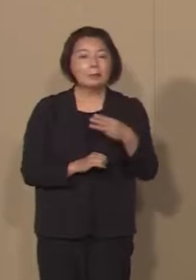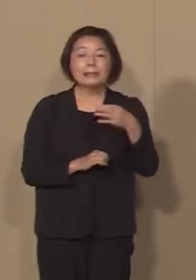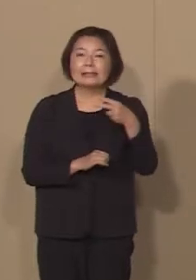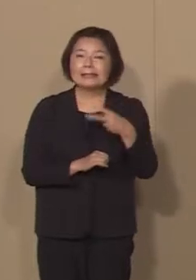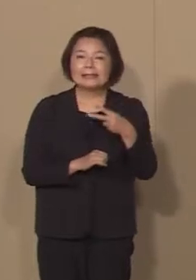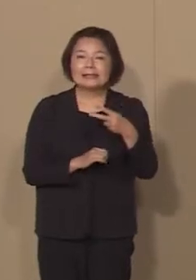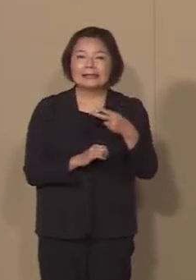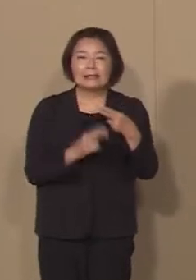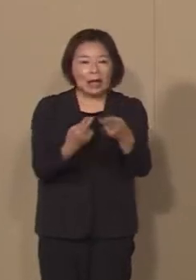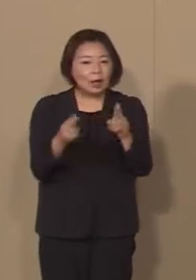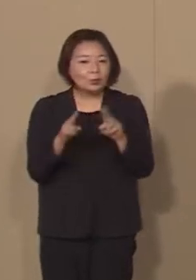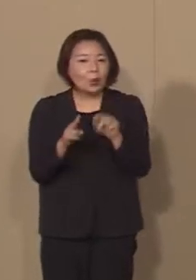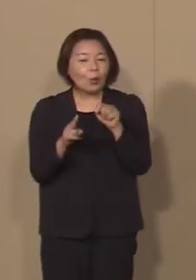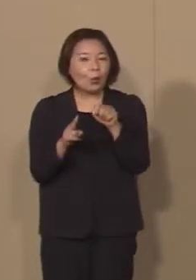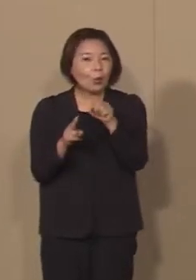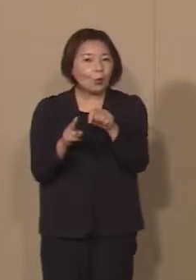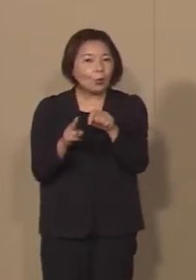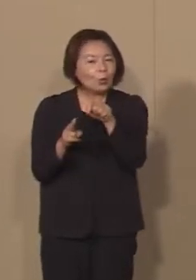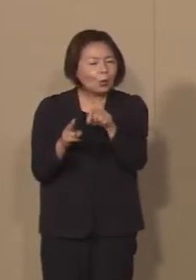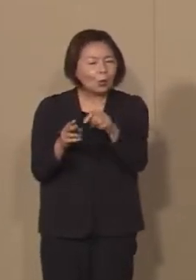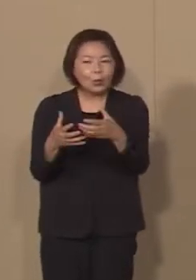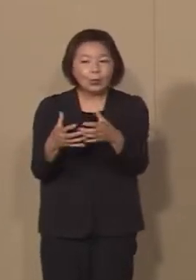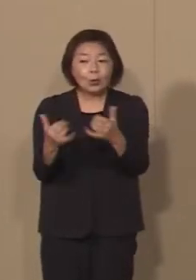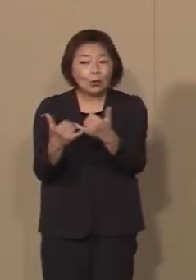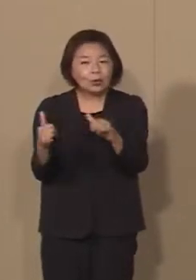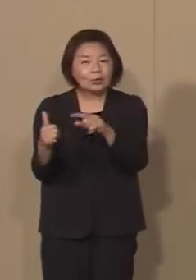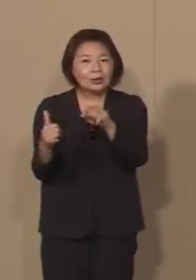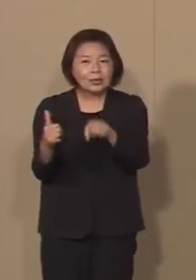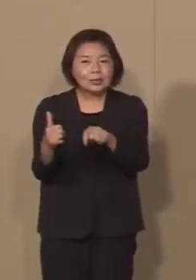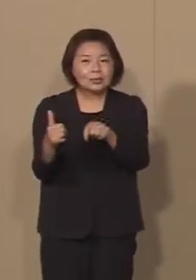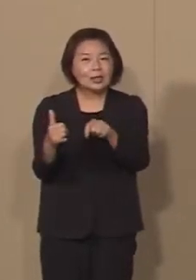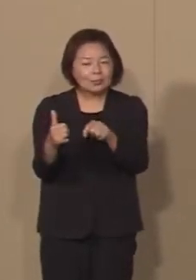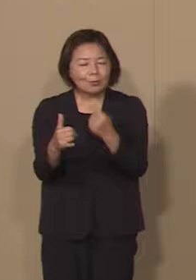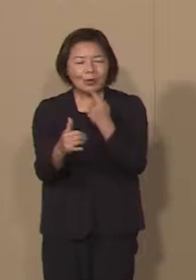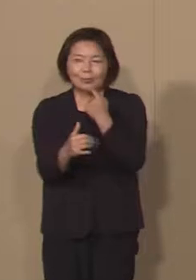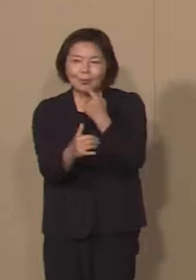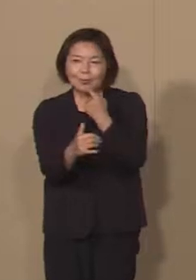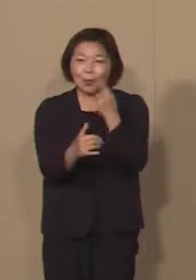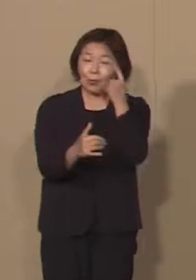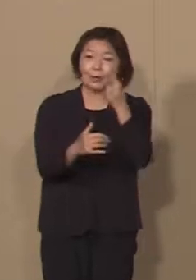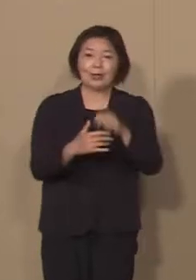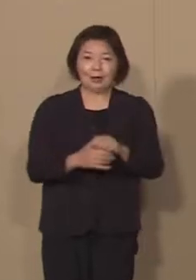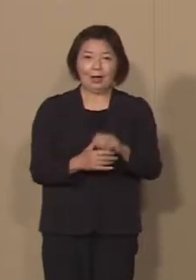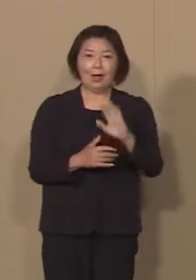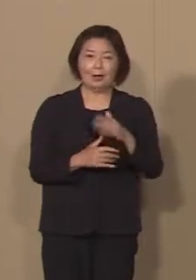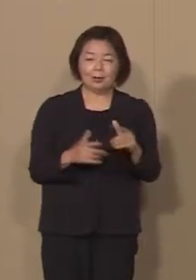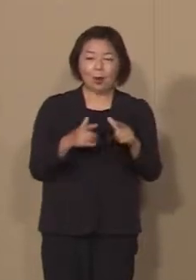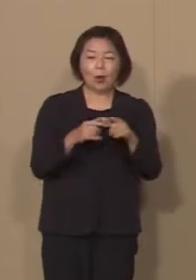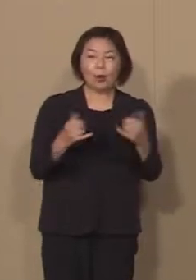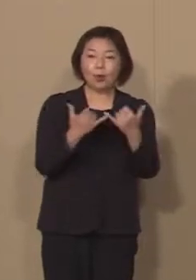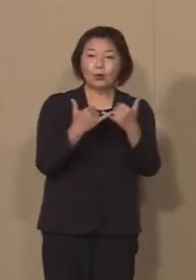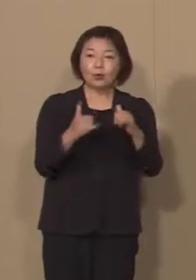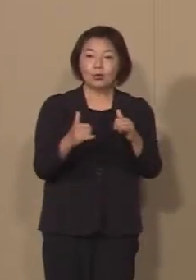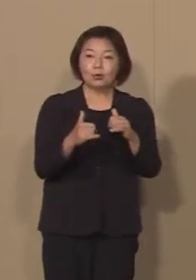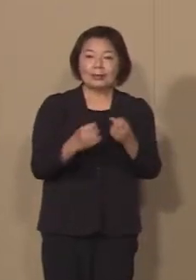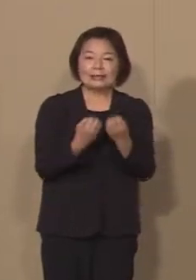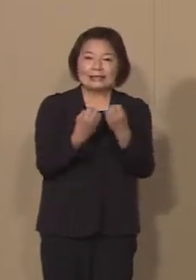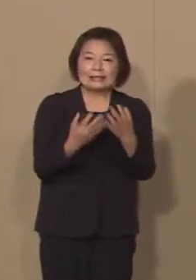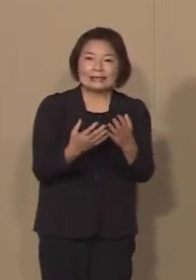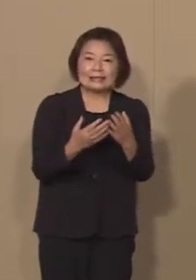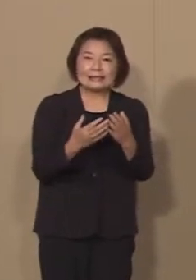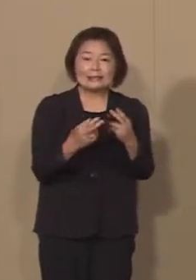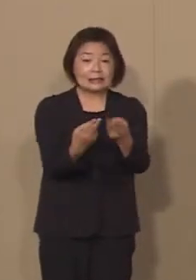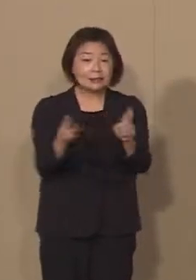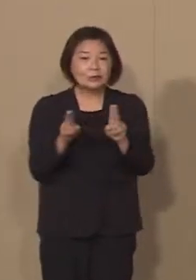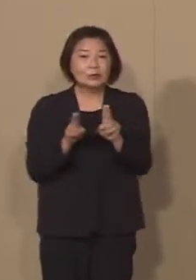そうですねなんでこの人たちは実に生とやってんだろうなんてちょっと不思議だったっけでもあの国民新党の差配ため静香さん